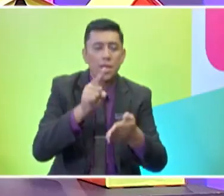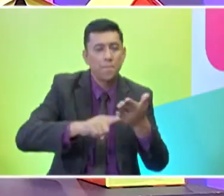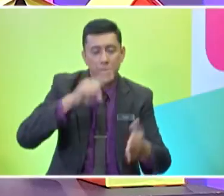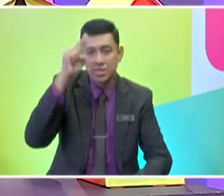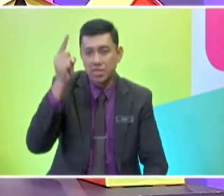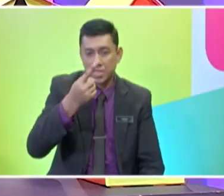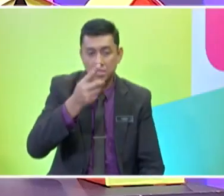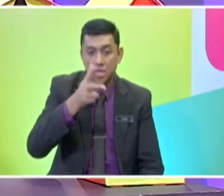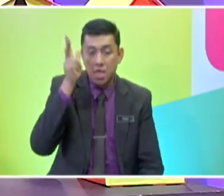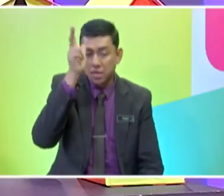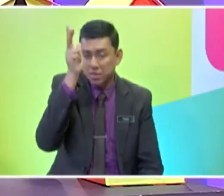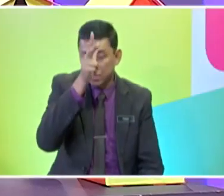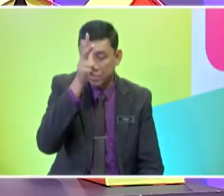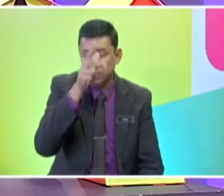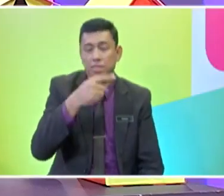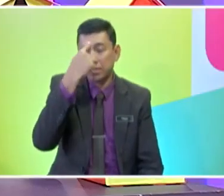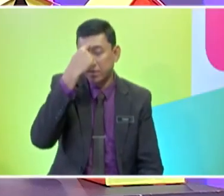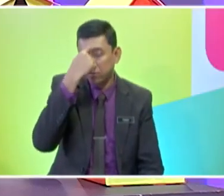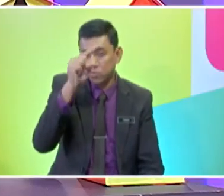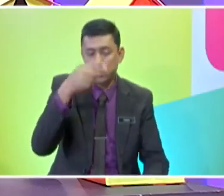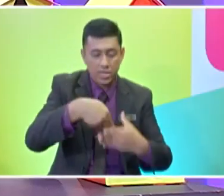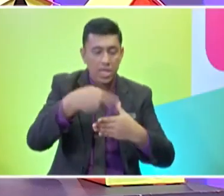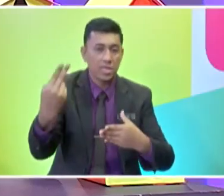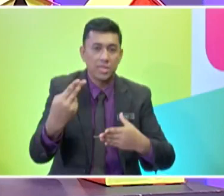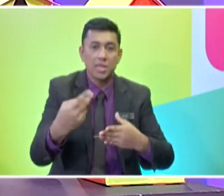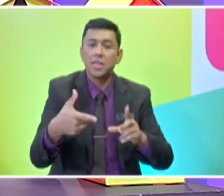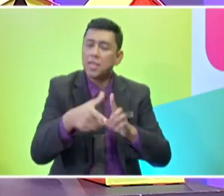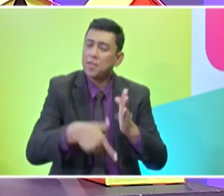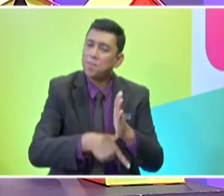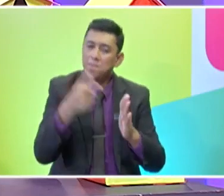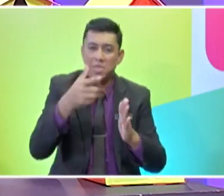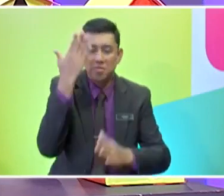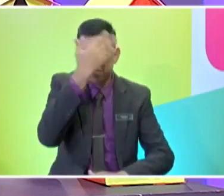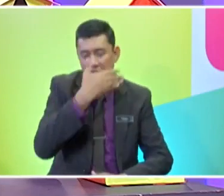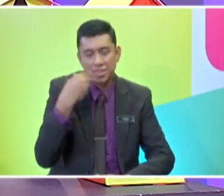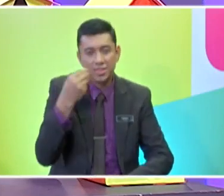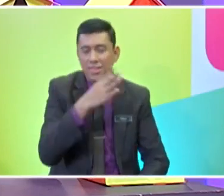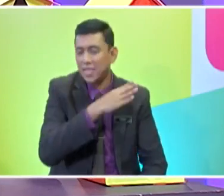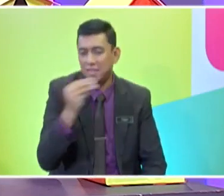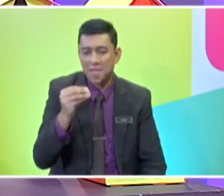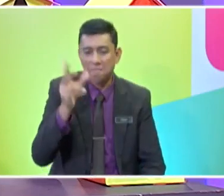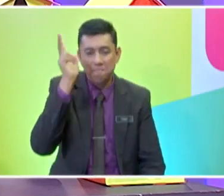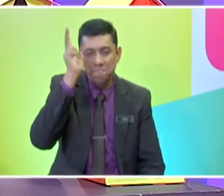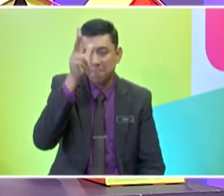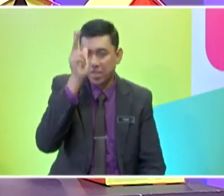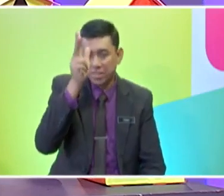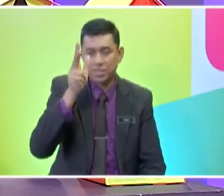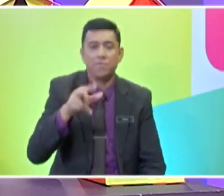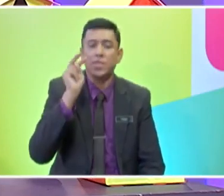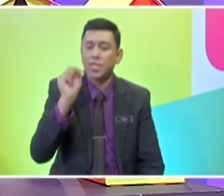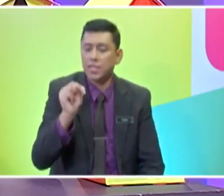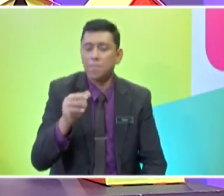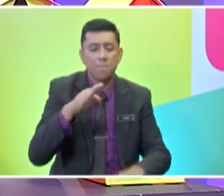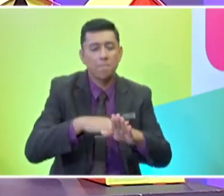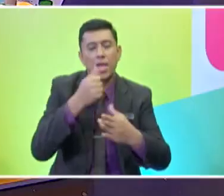untuk memastikan yang hasilnya akan jadi lebih menarik dan nampak lebih efektif pada hasil akhirnya